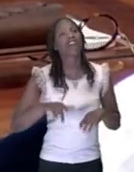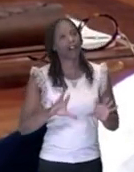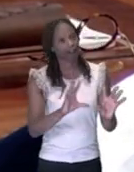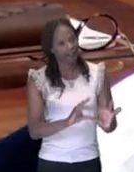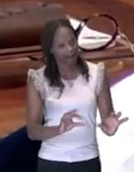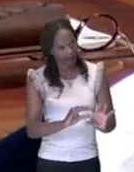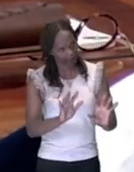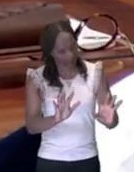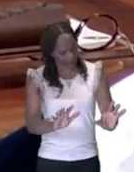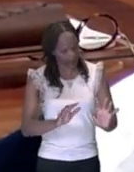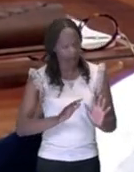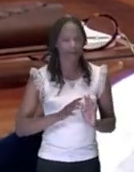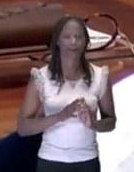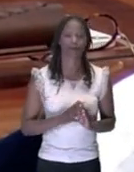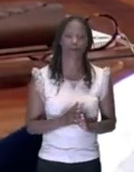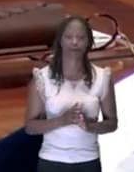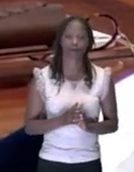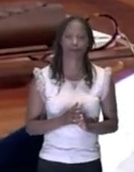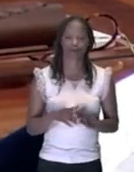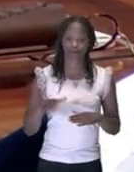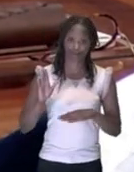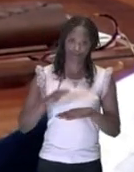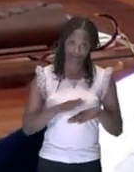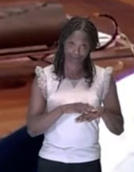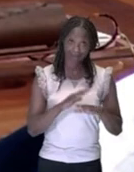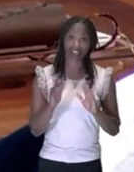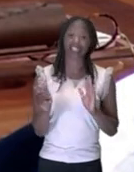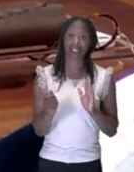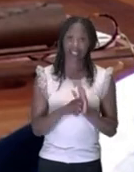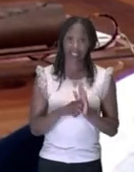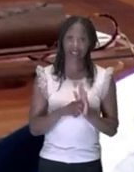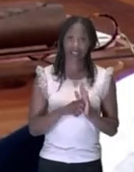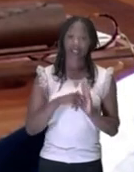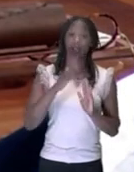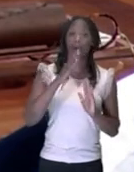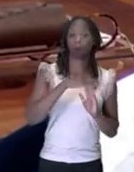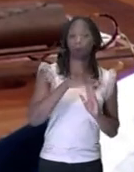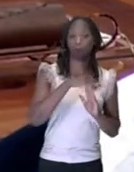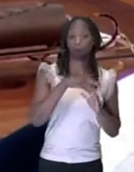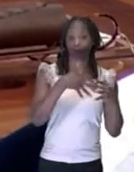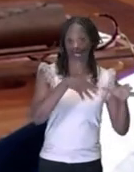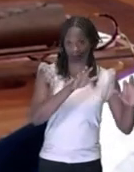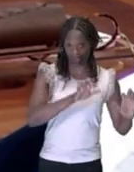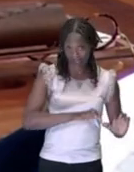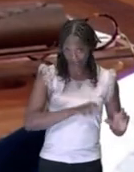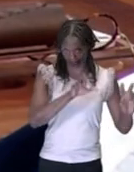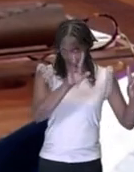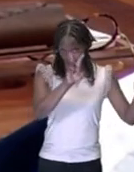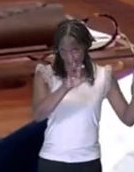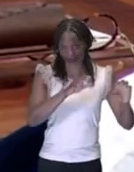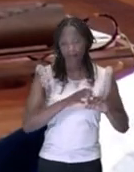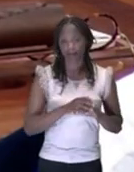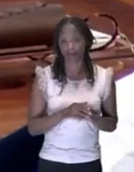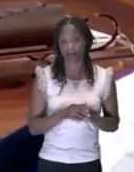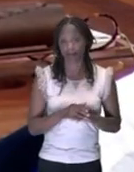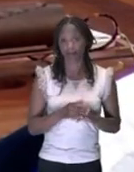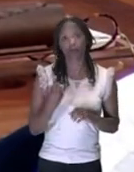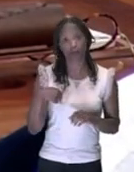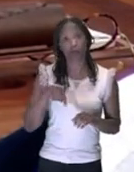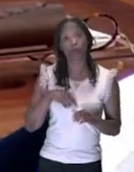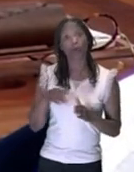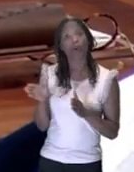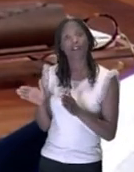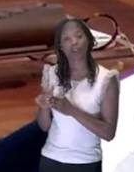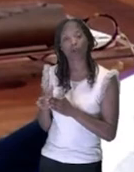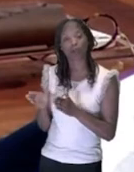Mais avant, je voudrais rappeler qu'au moment du compte administratif, on avait demandé un état des